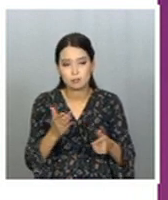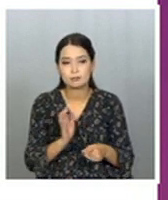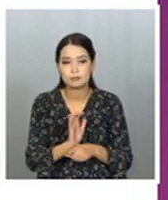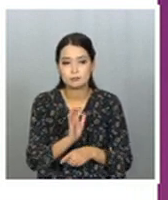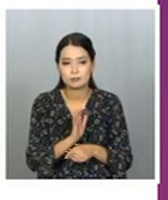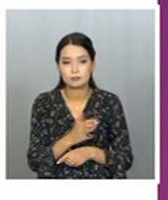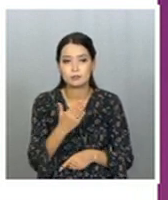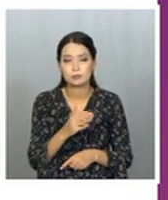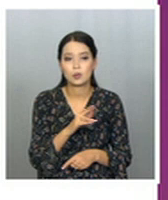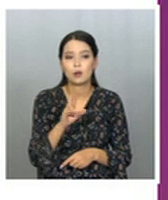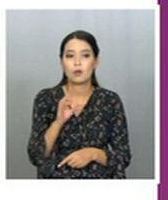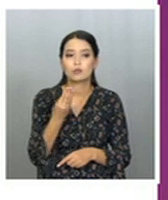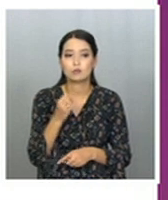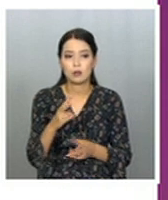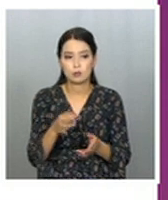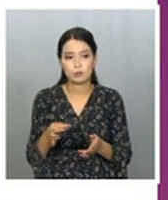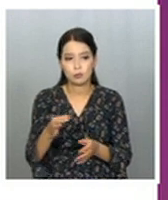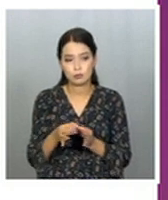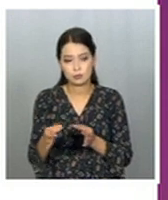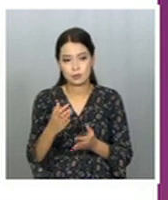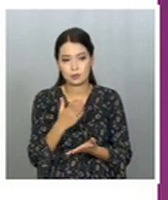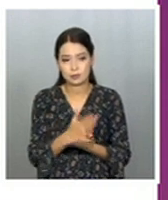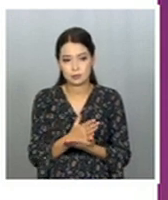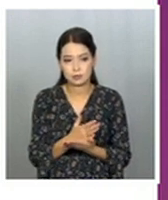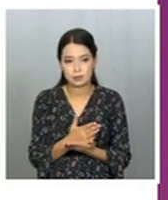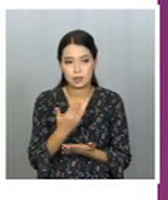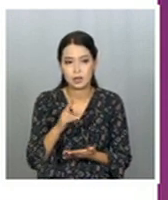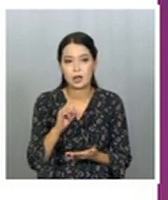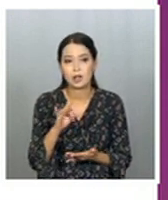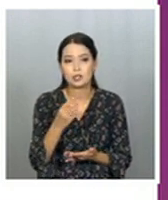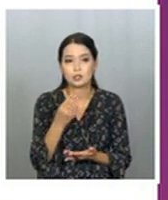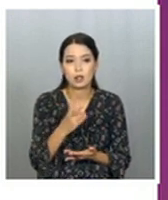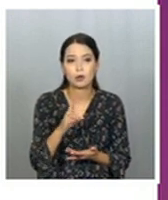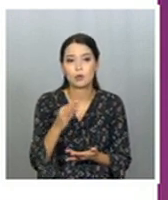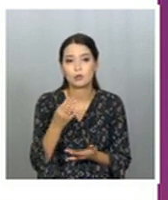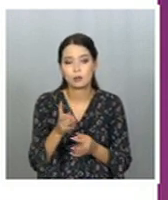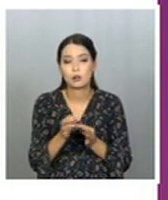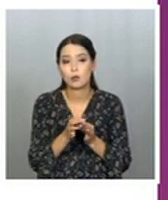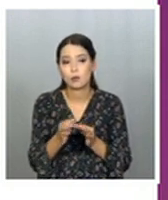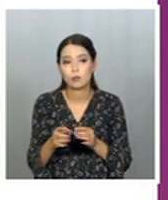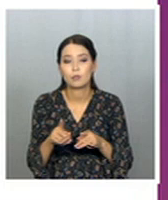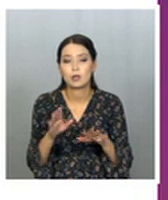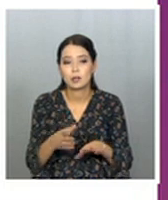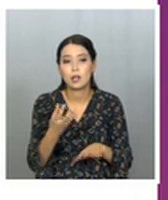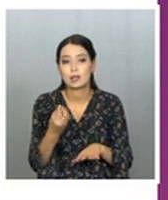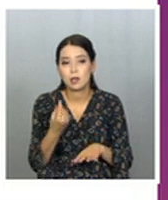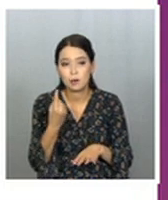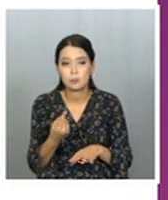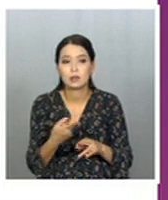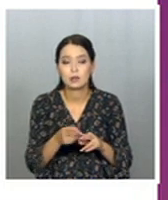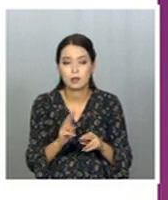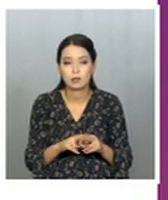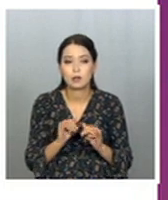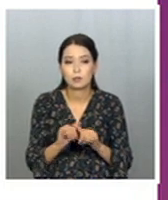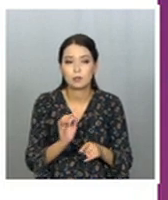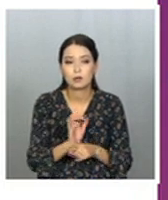қоса меңгеруге бейімделген. Қаратау жотасынан өндірілетін кенді өңдейтін тағы бір қорғасын комбинаты